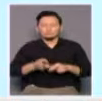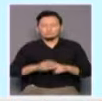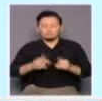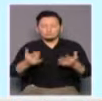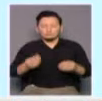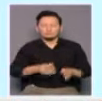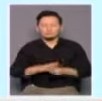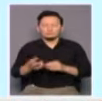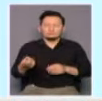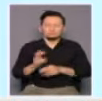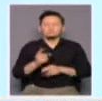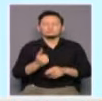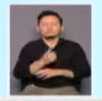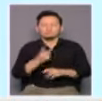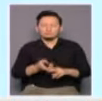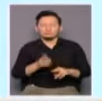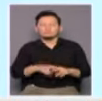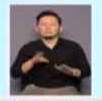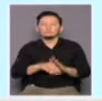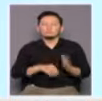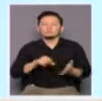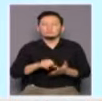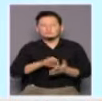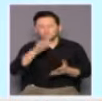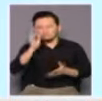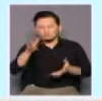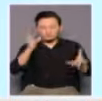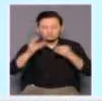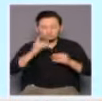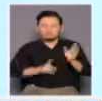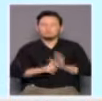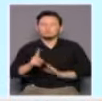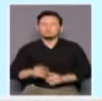бүгін толықтай келіп, алғашқы рет осы біліммен, алған опытыммен бөлісіп отырған жағдайым бар.